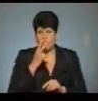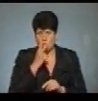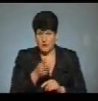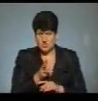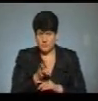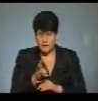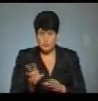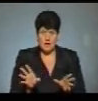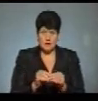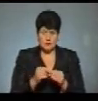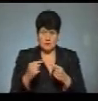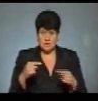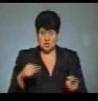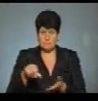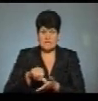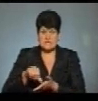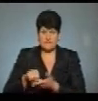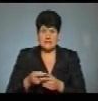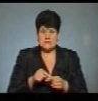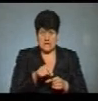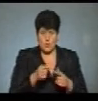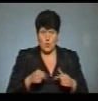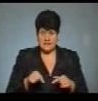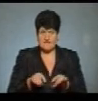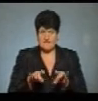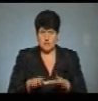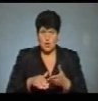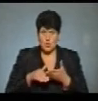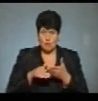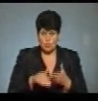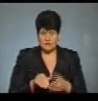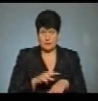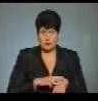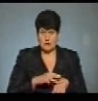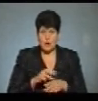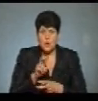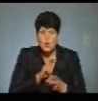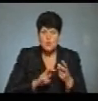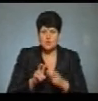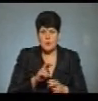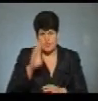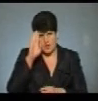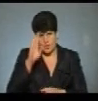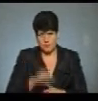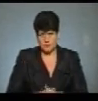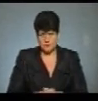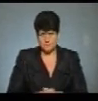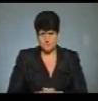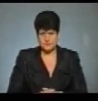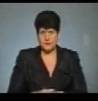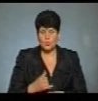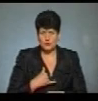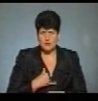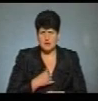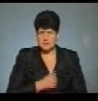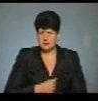відео і разом з іншими представниками цієї організації вирішили допомогти правоохоронцям розшукати хлопця. Нас, звичайно,